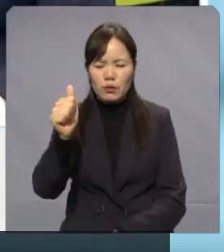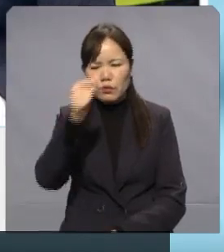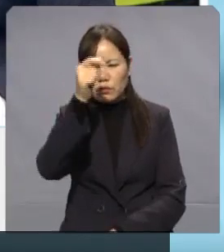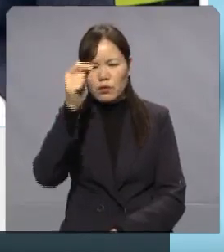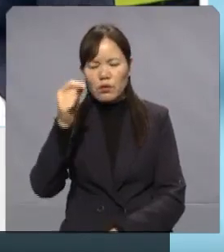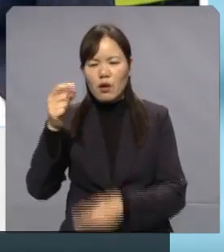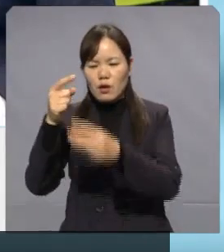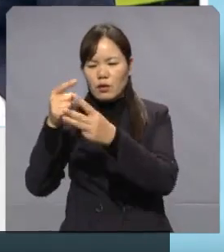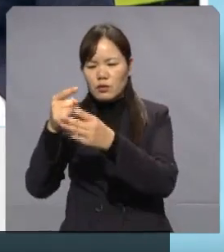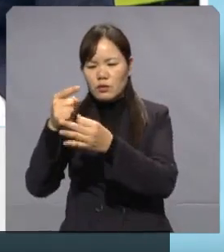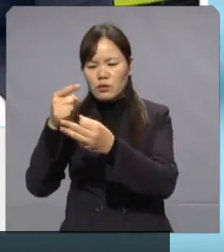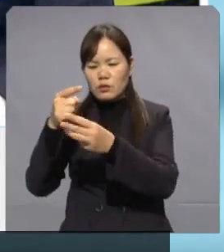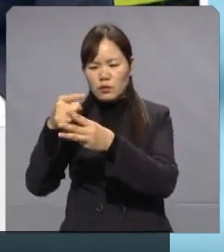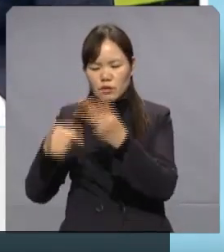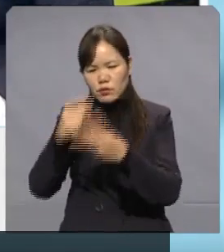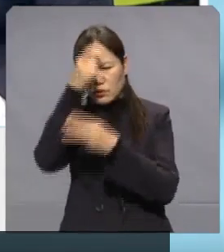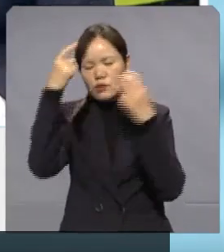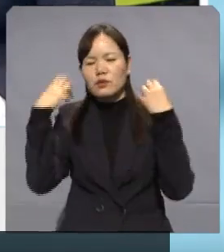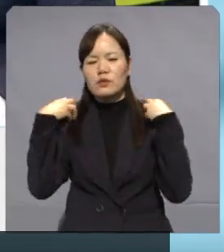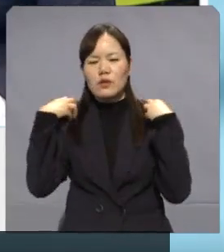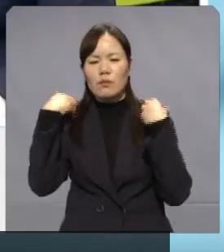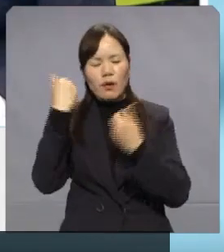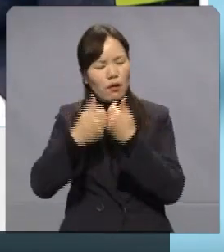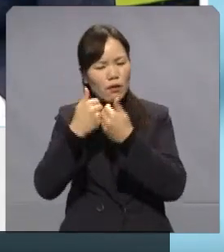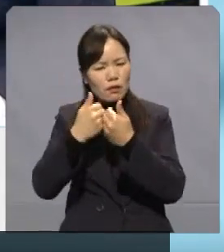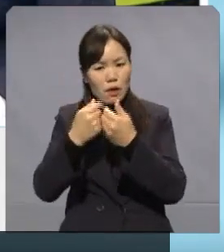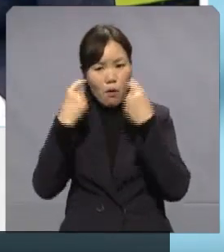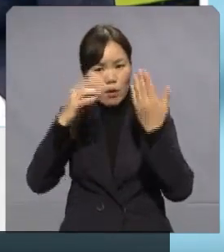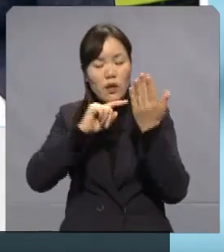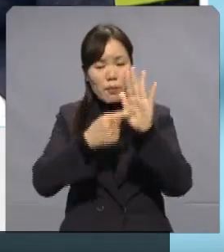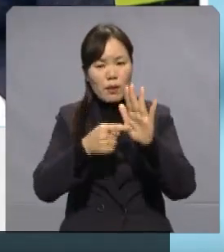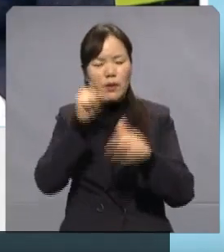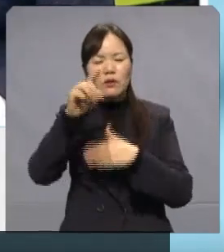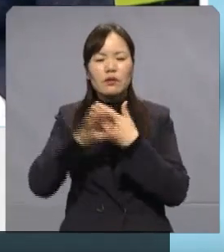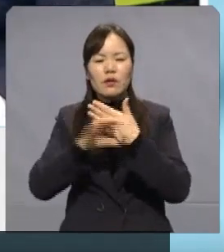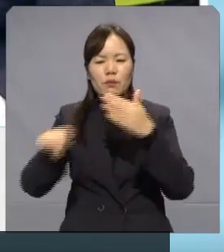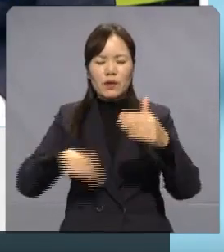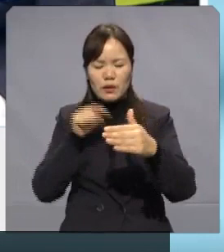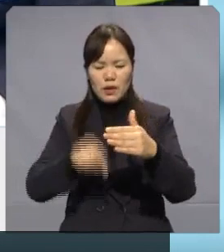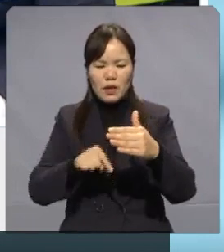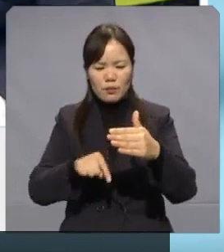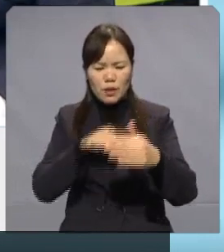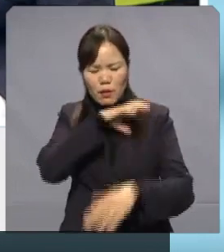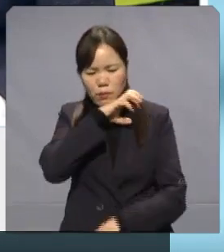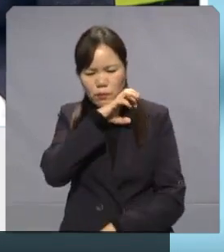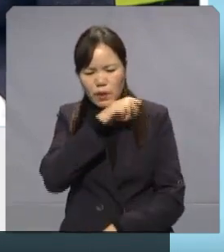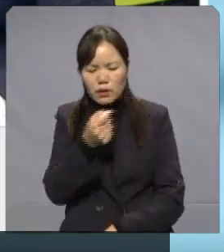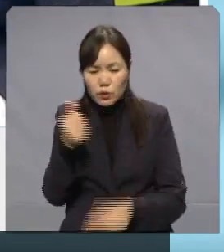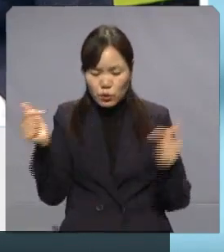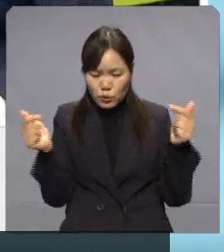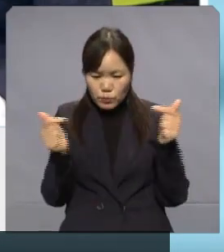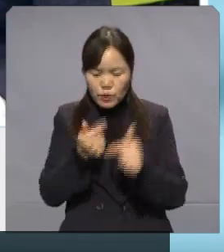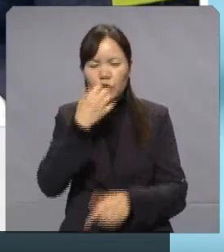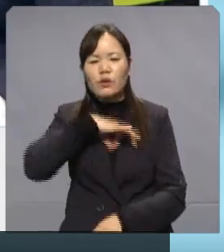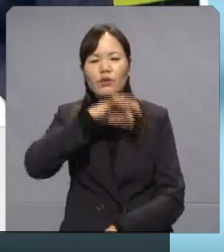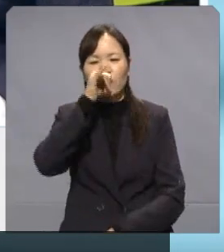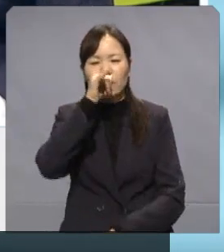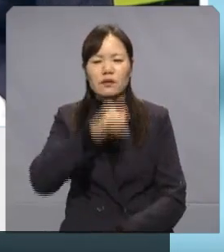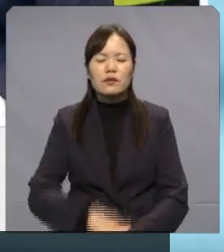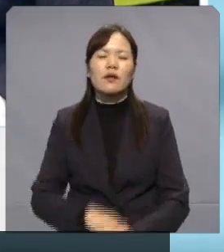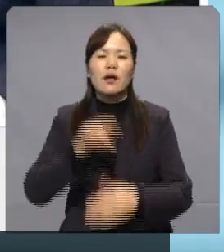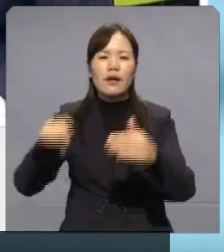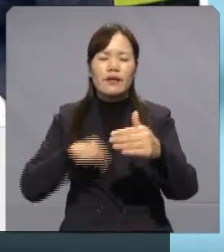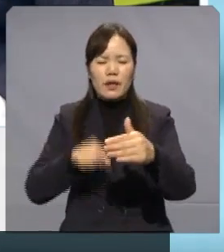정부와의 대치점을 명확하게 긋게 되면 내부의 이런 목소리가 좀 사그라드는 효과가 있는 거죠. 네. 즉